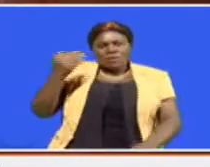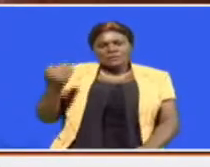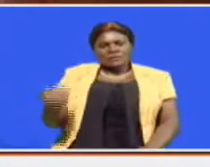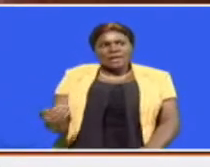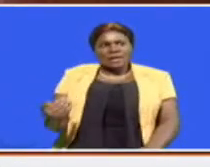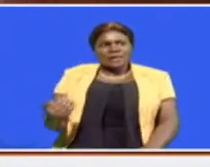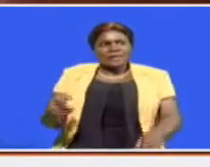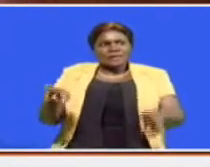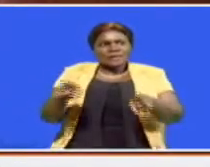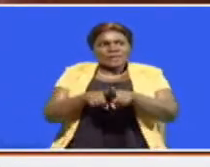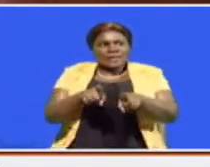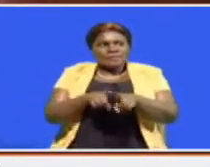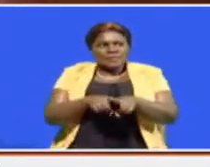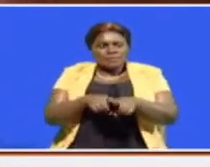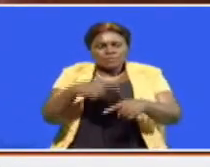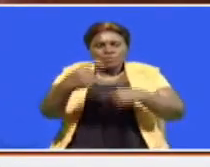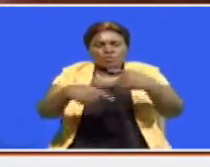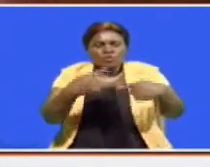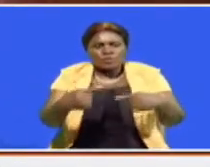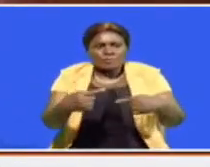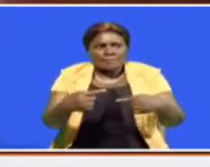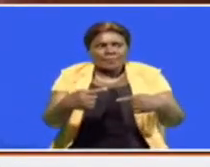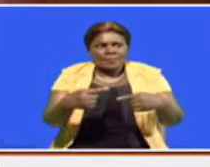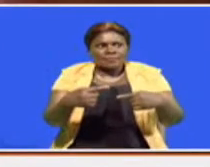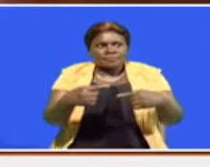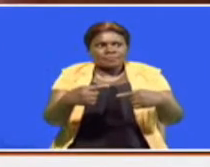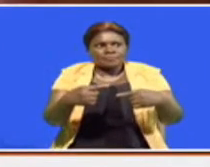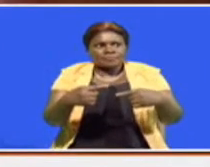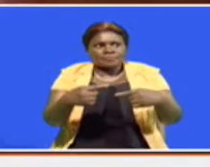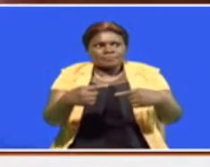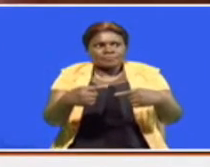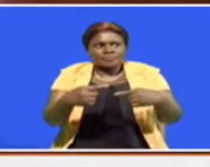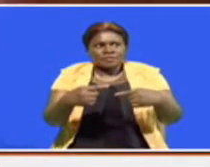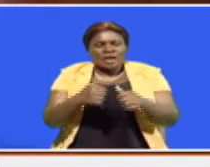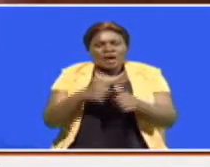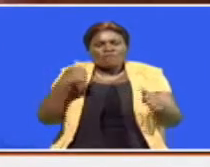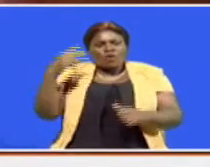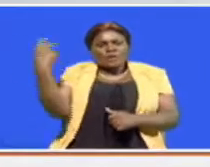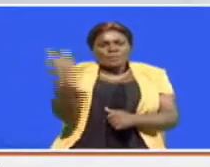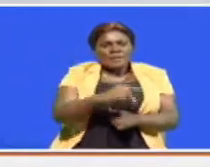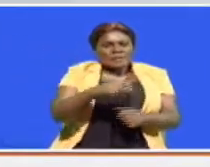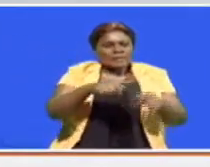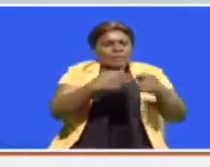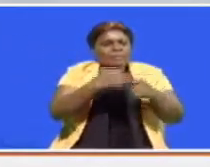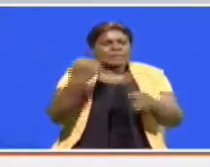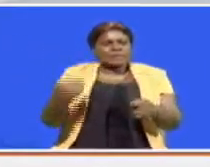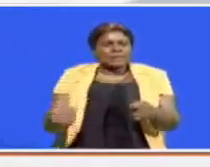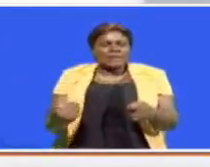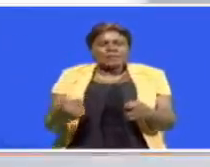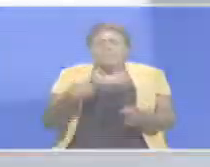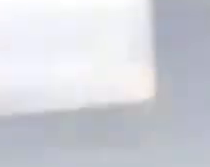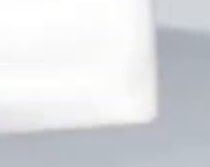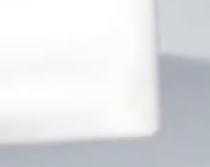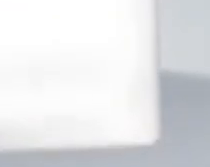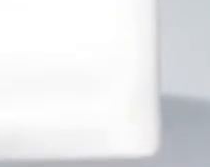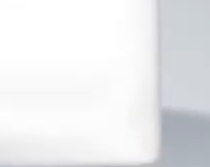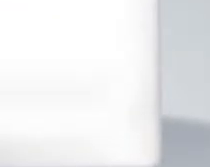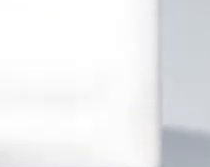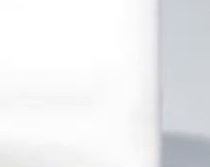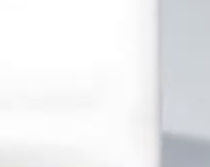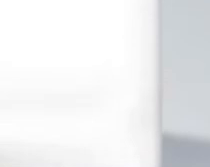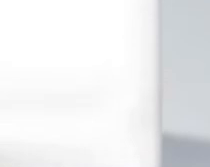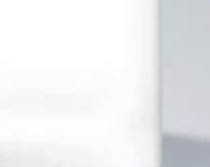is in keeping with the age-old phrase that spare the rod, spoil the child. Sehemu ya 103 ya katiba ya